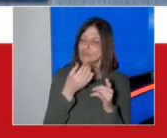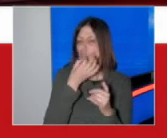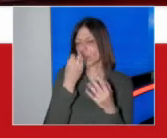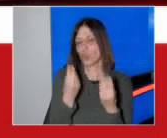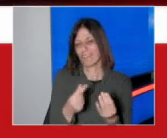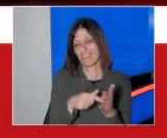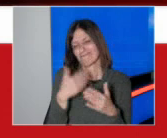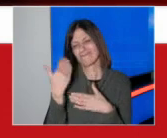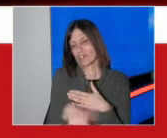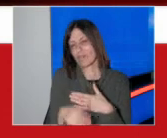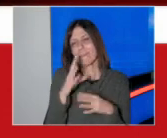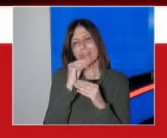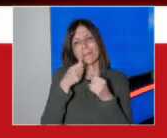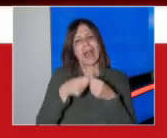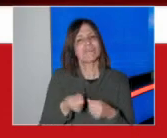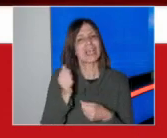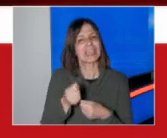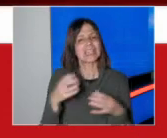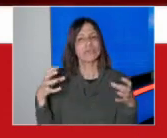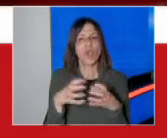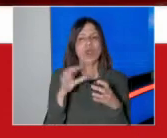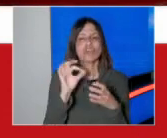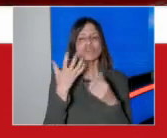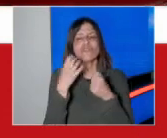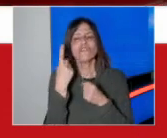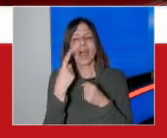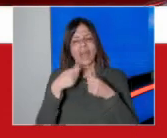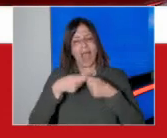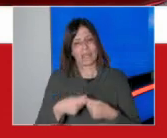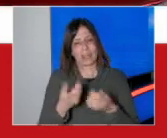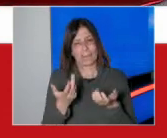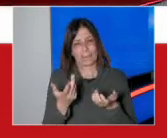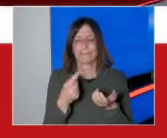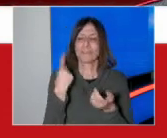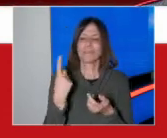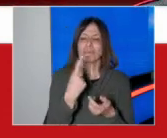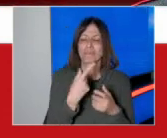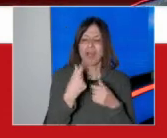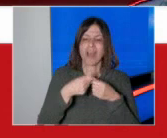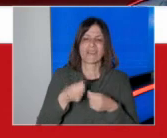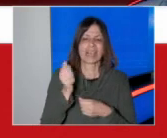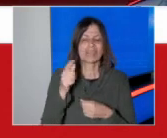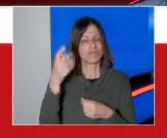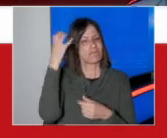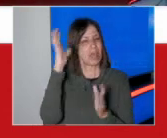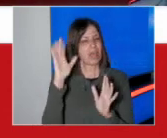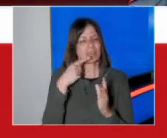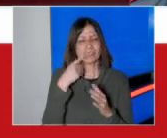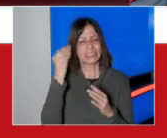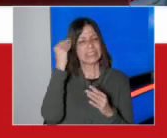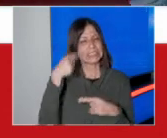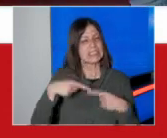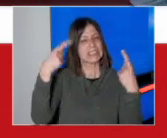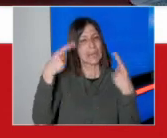יניר, כי בסופו של דבר אנחנו מדברים על חברי כנסת ולקואליציה של 61 חברים, שככה כל חבר כנסת הוא מלך. אני מזכיר לך את ימי